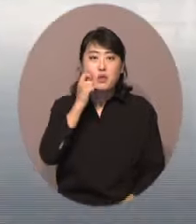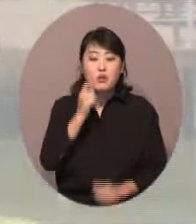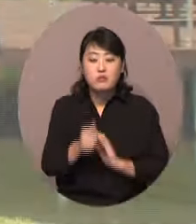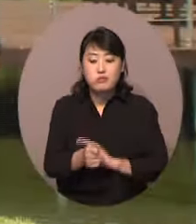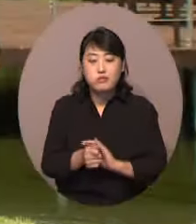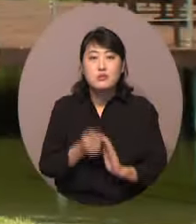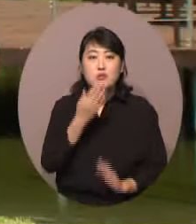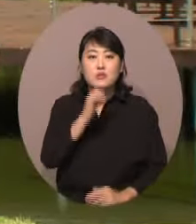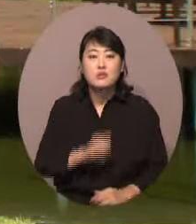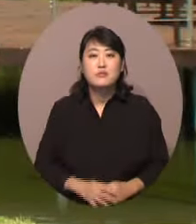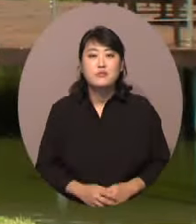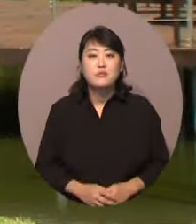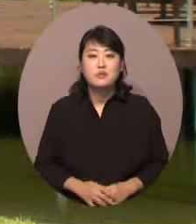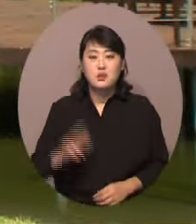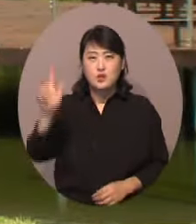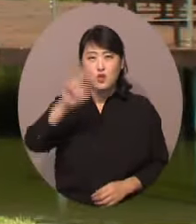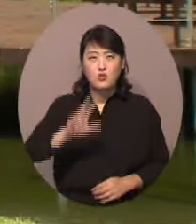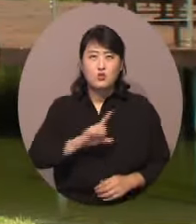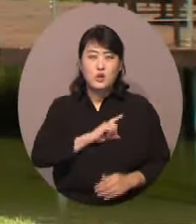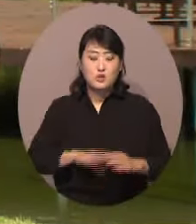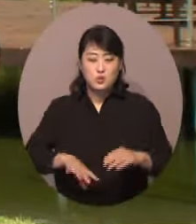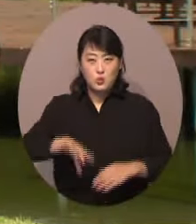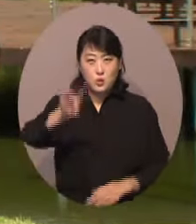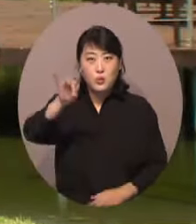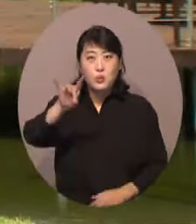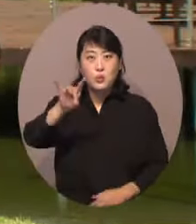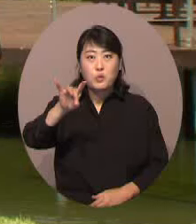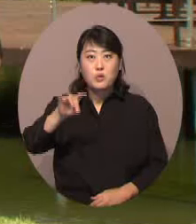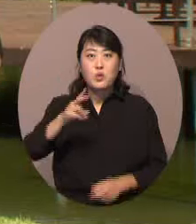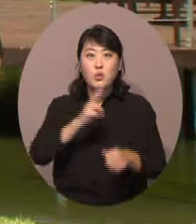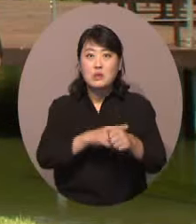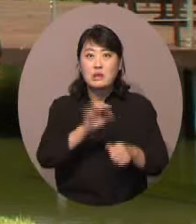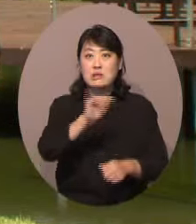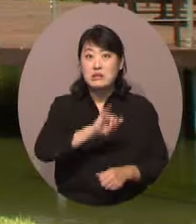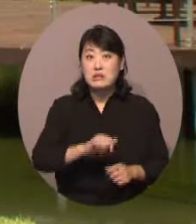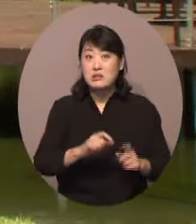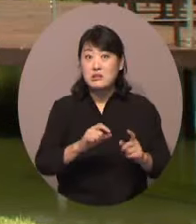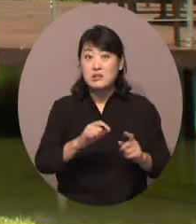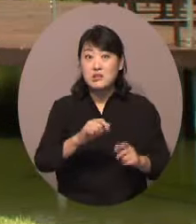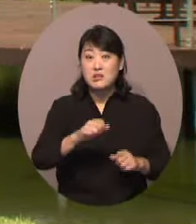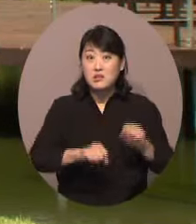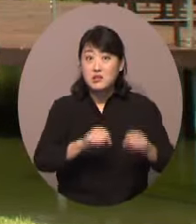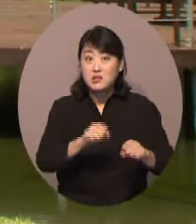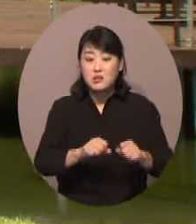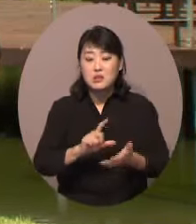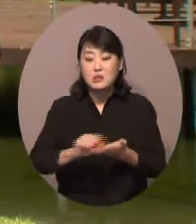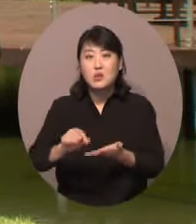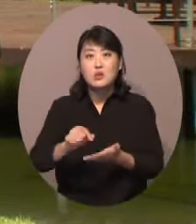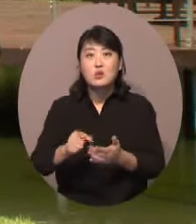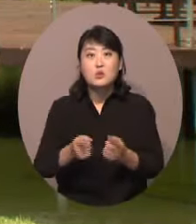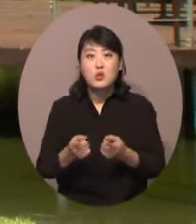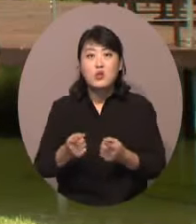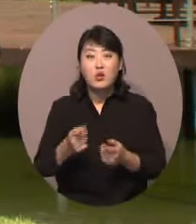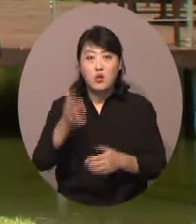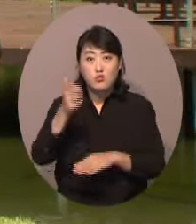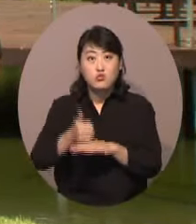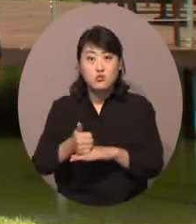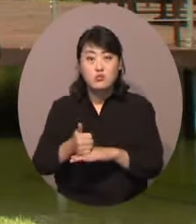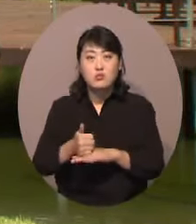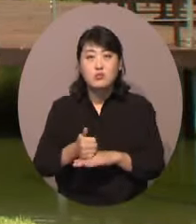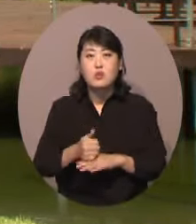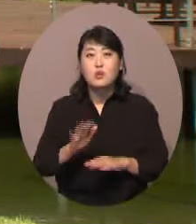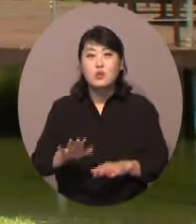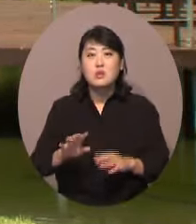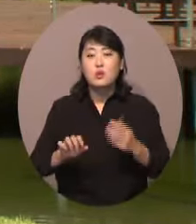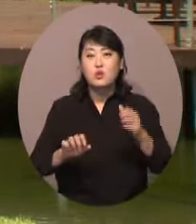있고 전국 최초로 교사와 교직원의 의지를 정는을 담은 조례의 재정 여부는 오는 24일 충남도 의회